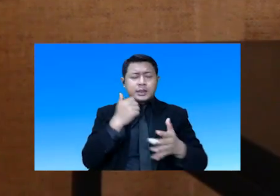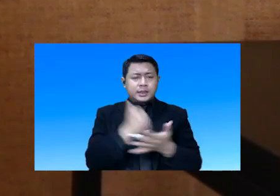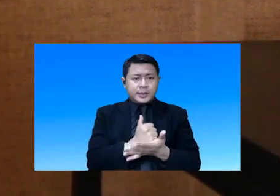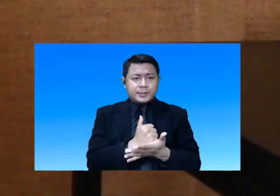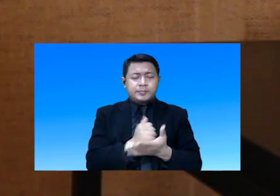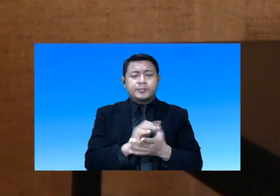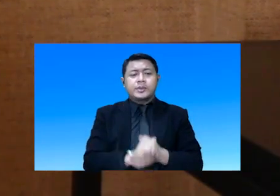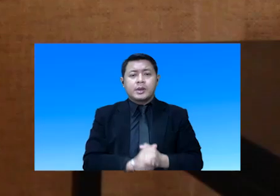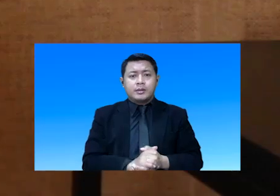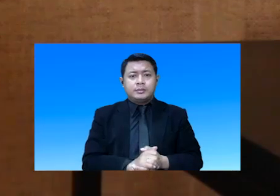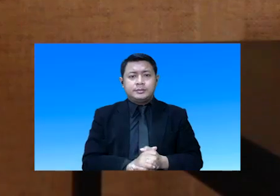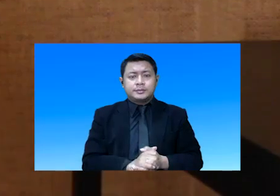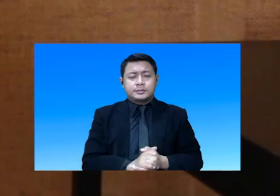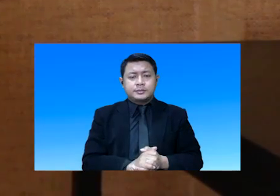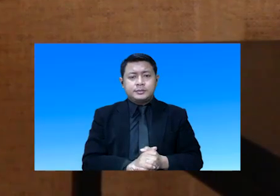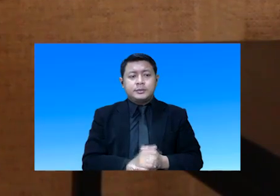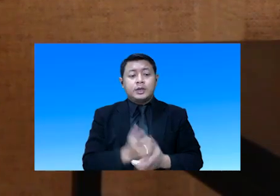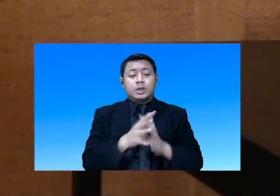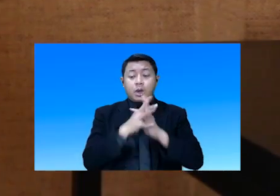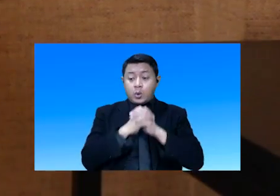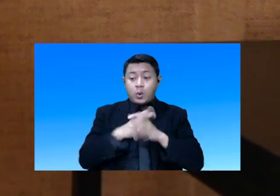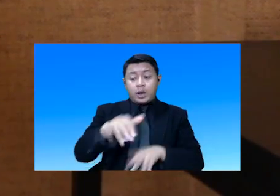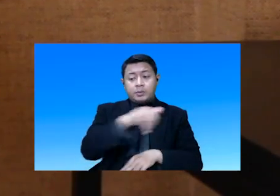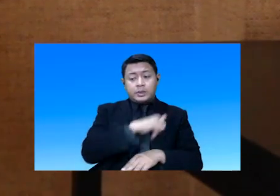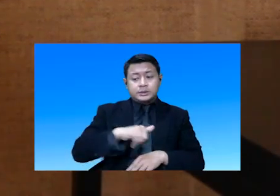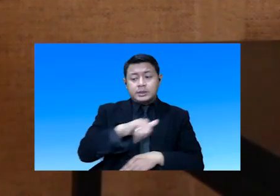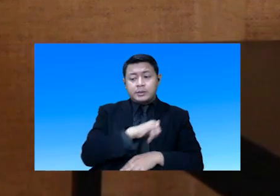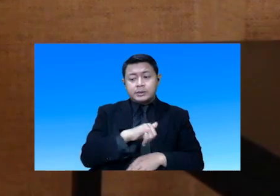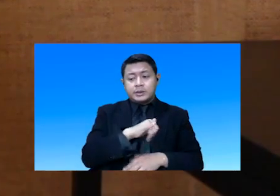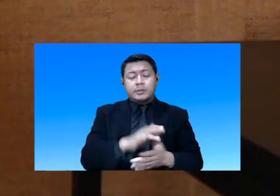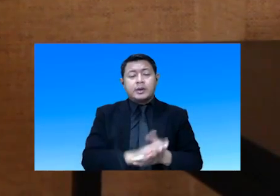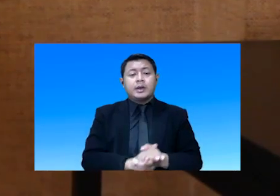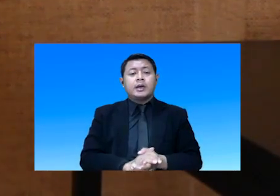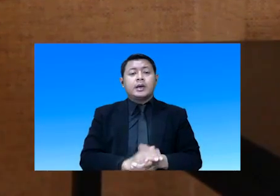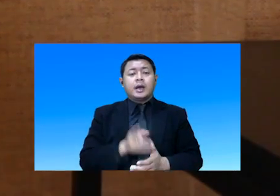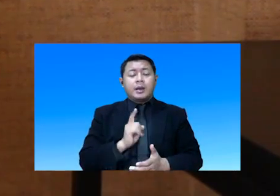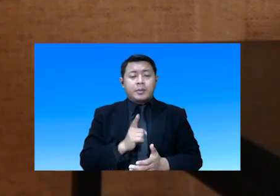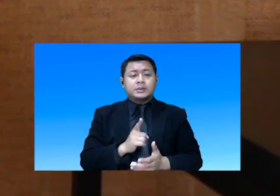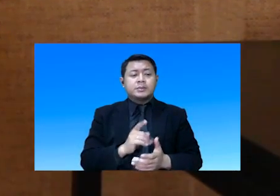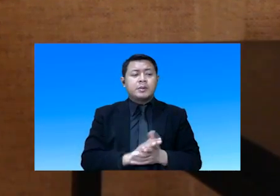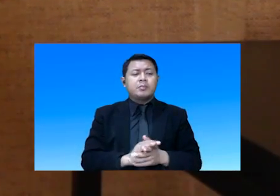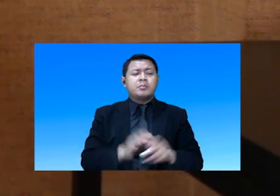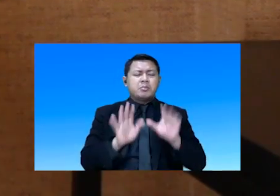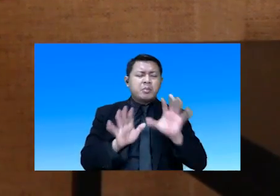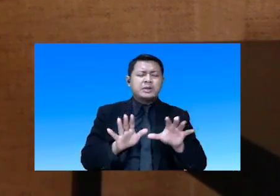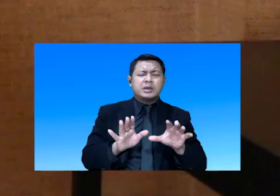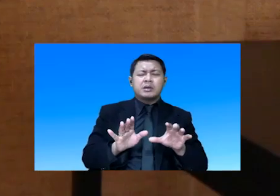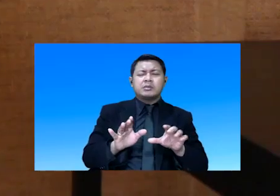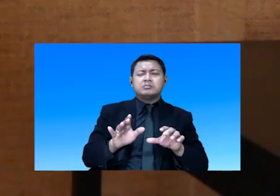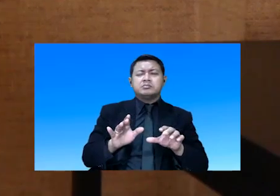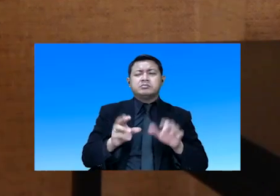juga melakukan doa bersama dulu, karena kami percaya bahwa hal-hal yang lain yang tidak bisa kami kontrol itu akan